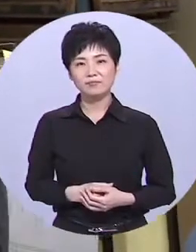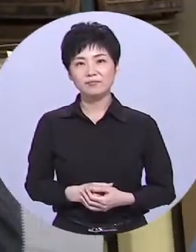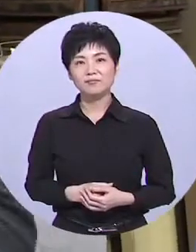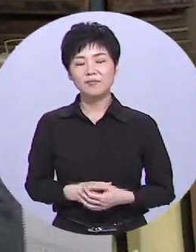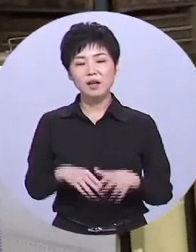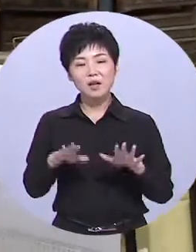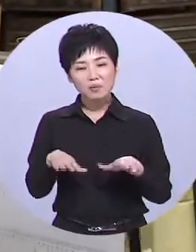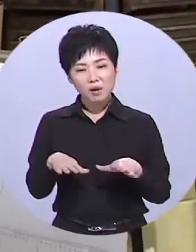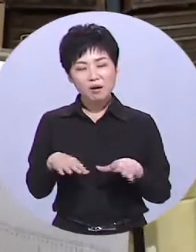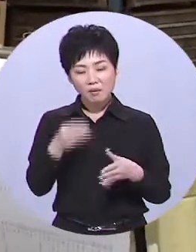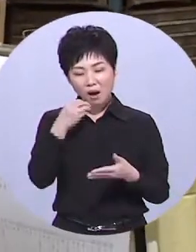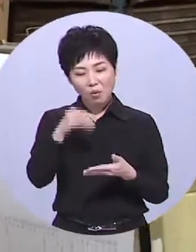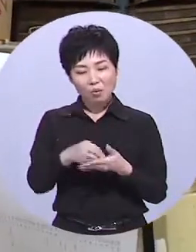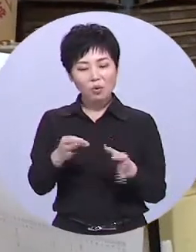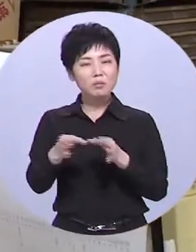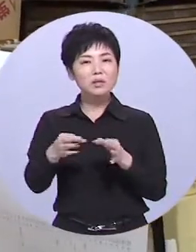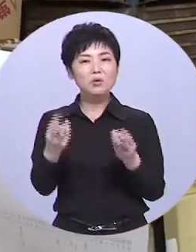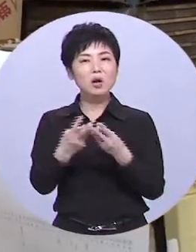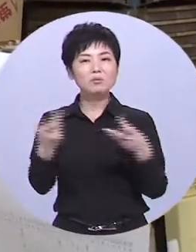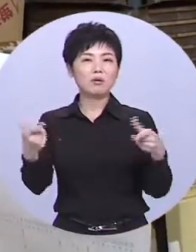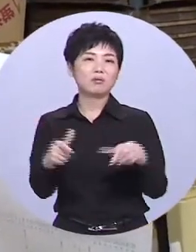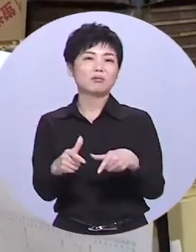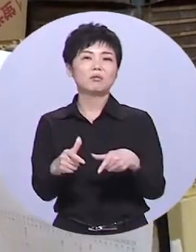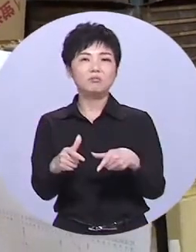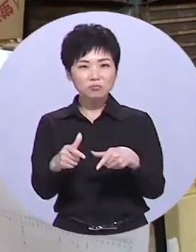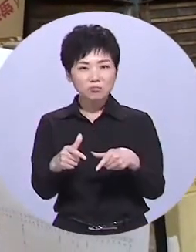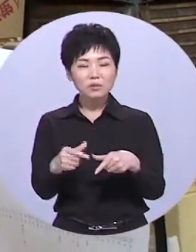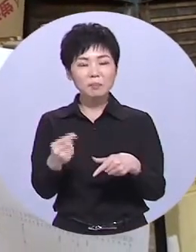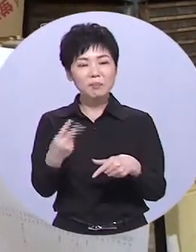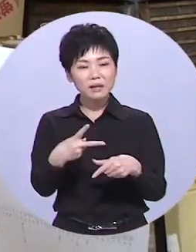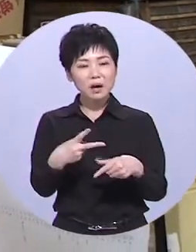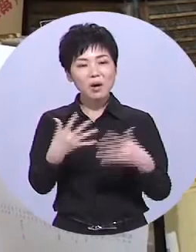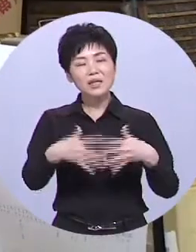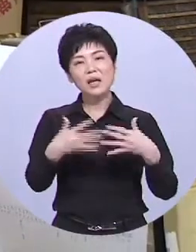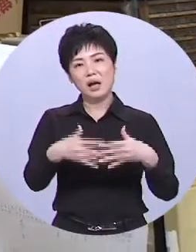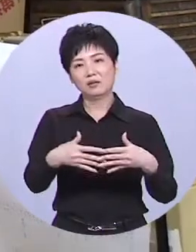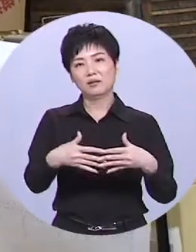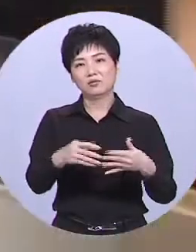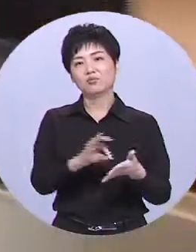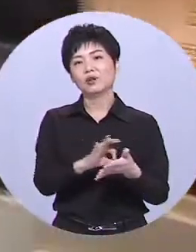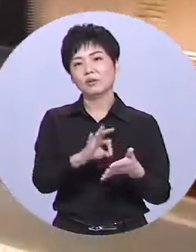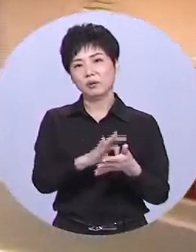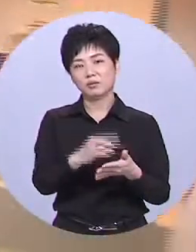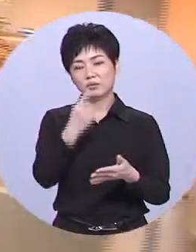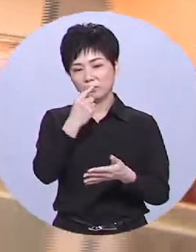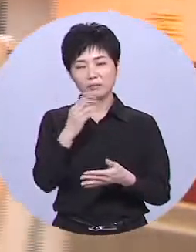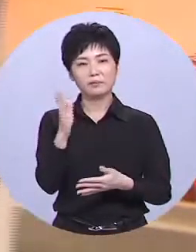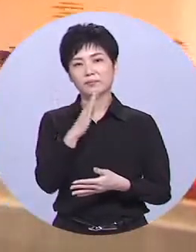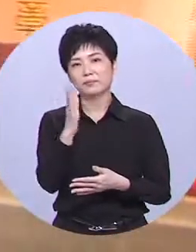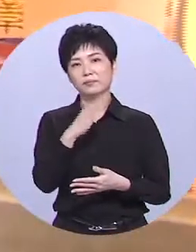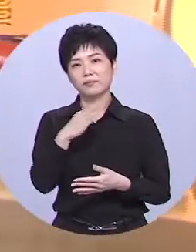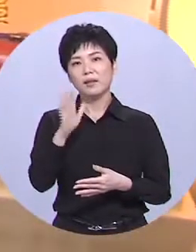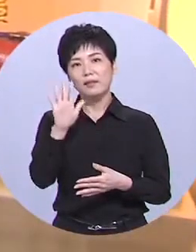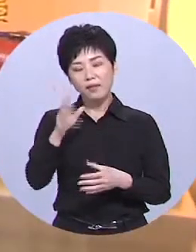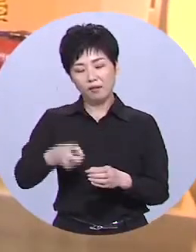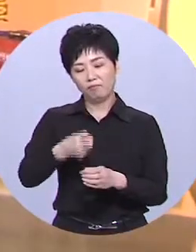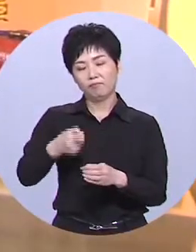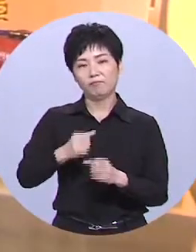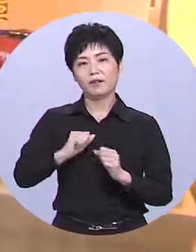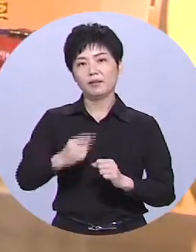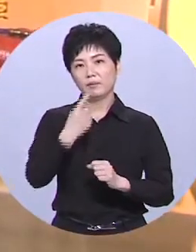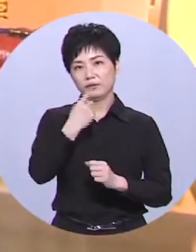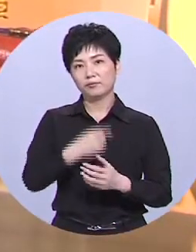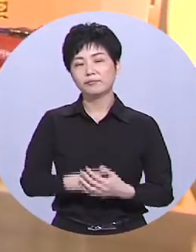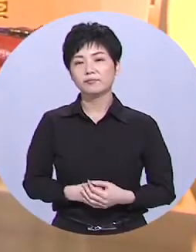っていうのが少なくなってきて、うん、ほとんどが機械化、うん、機械彫り、 そうですよね。 新成人